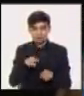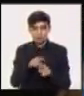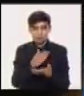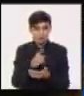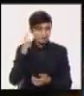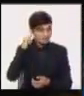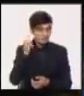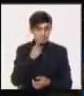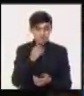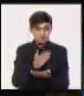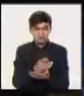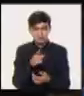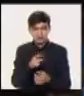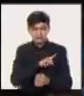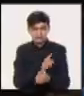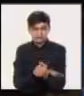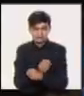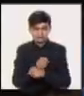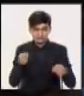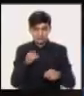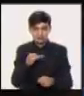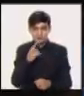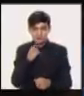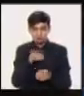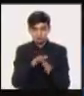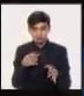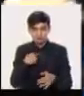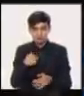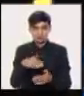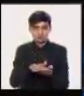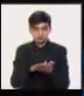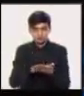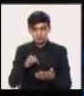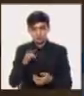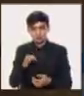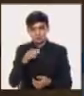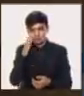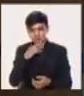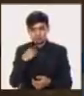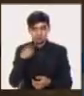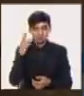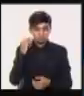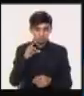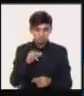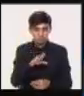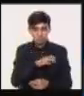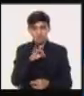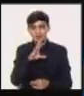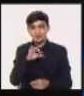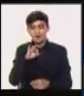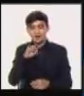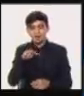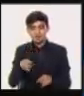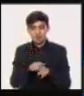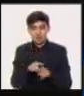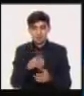көгеріп кеткен. Қатты тартып қойған ғой. Уқалап-уқалап сүре дұғалар қойып папаны құлағына сыбырладым. Өйткені ИВЛ-ға салып ИВЛ-ді